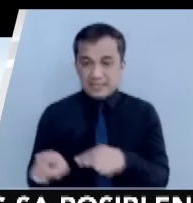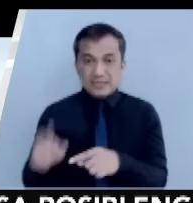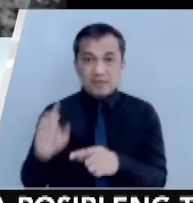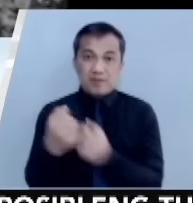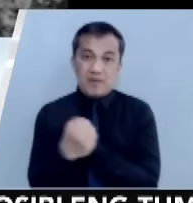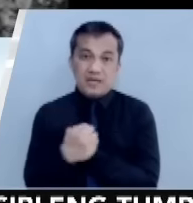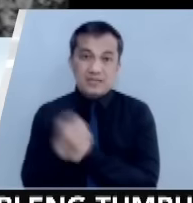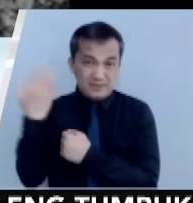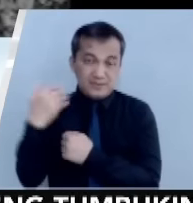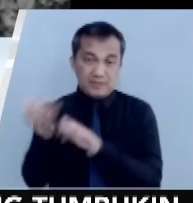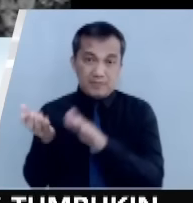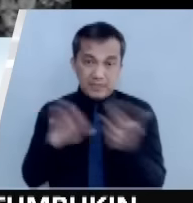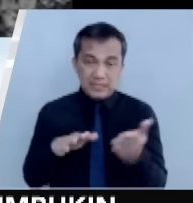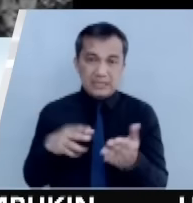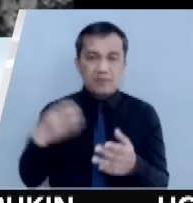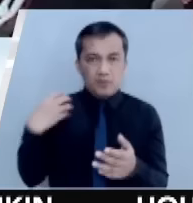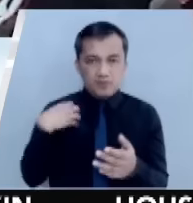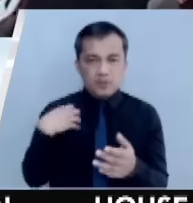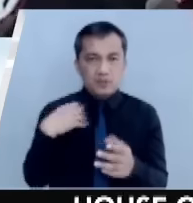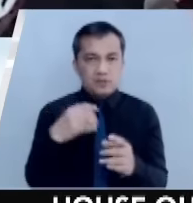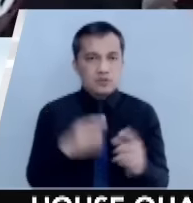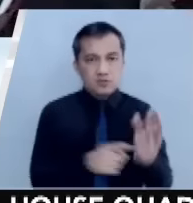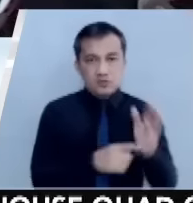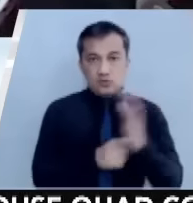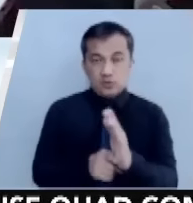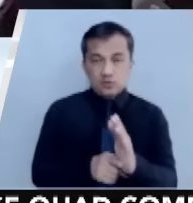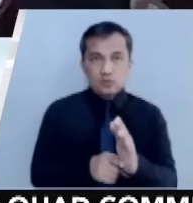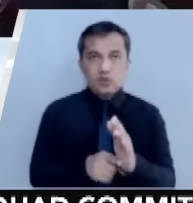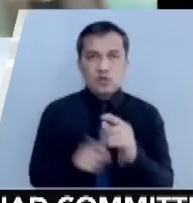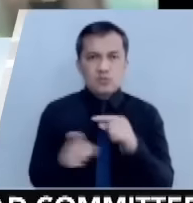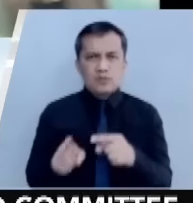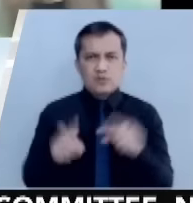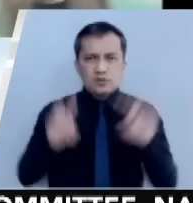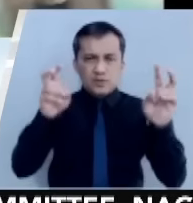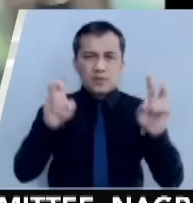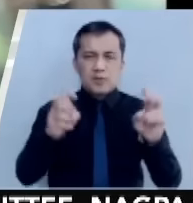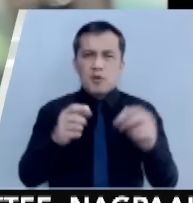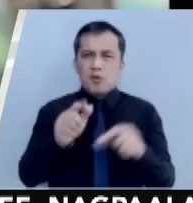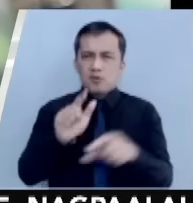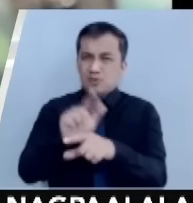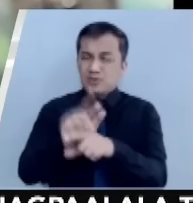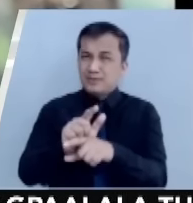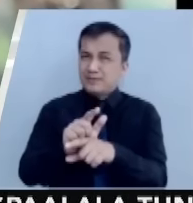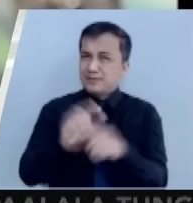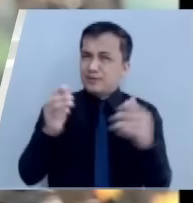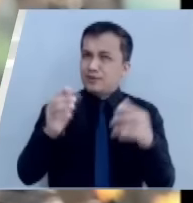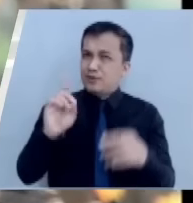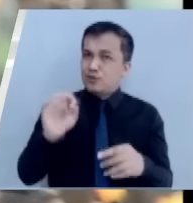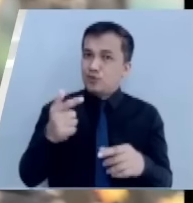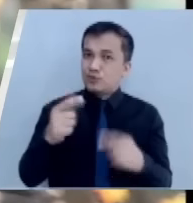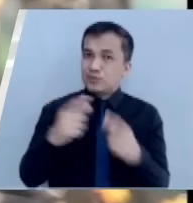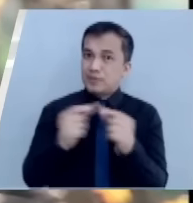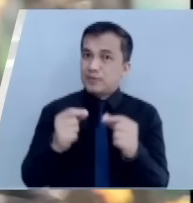amo, ipinamalas din ang tinaguri ang pinaka-loyal na aso sa Japan. Kilala niyo ba kung sino ito?